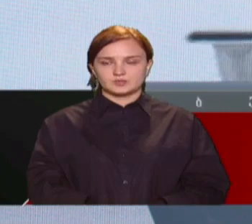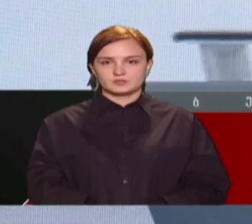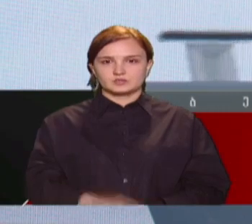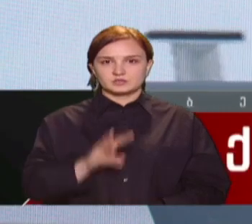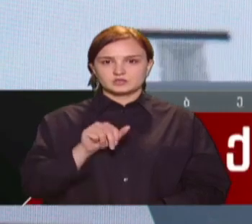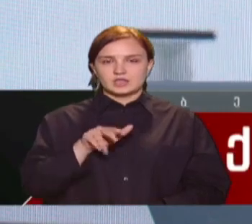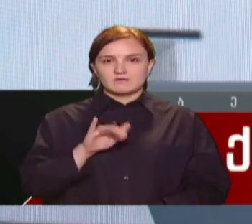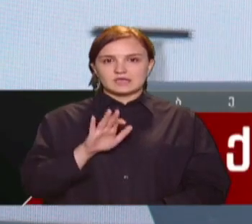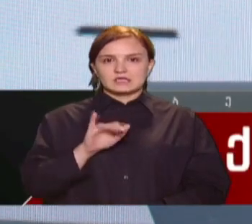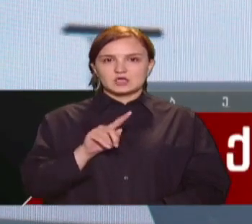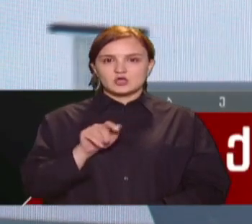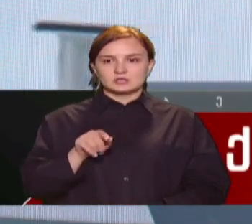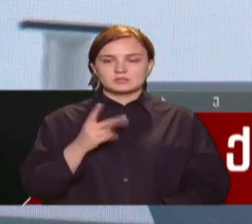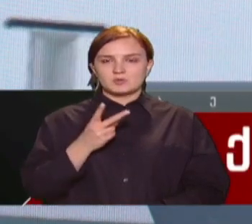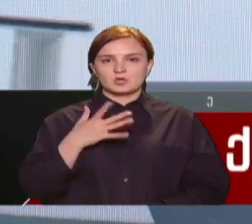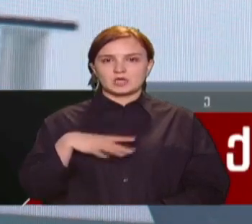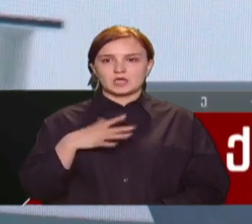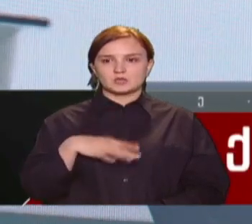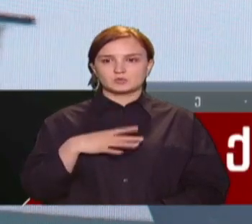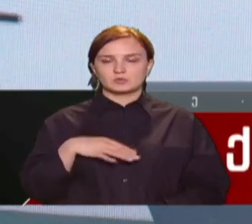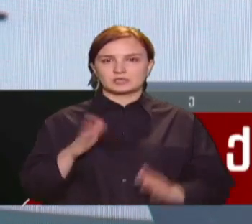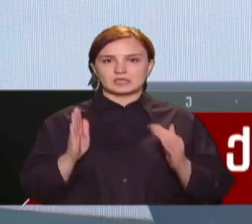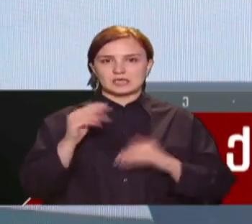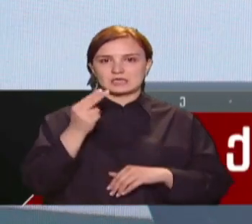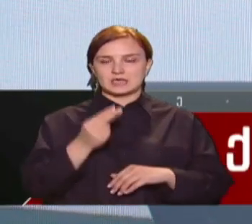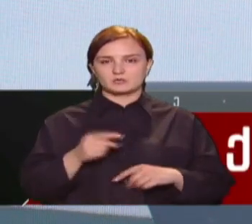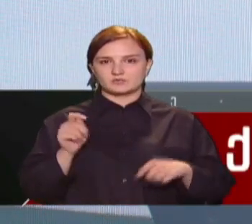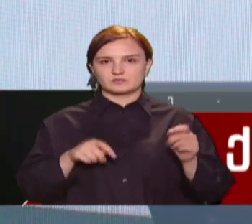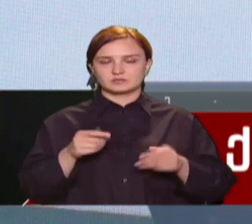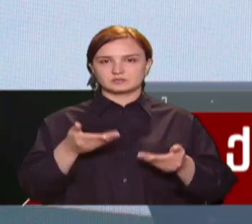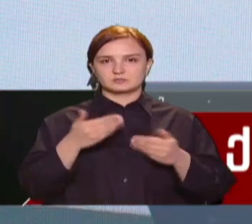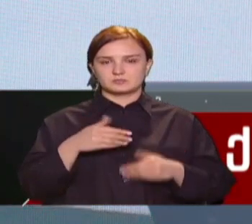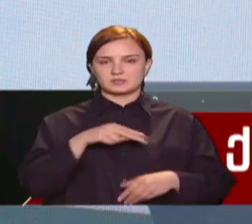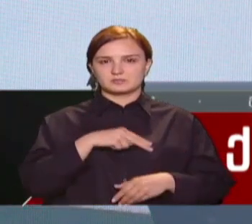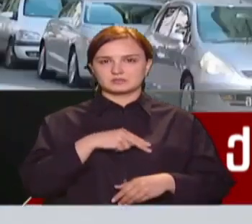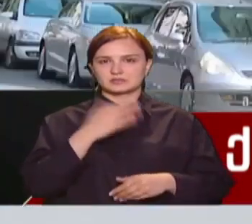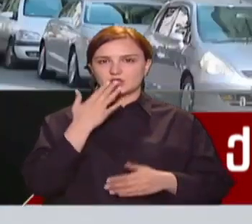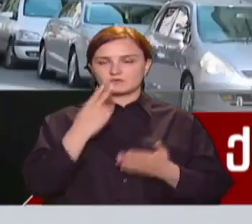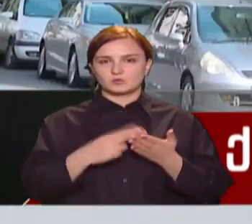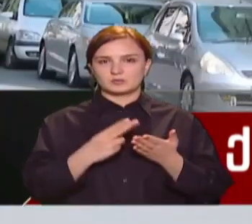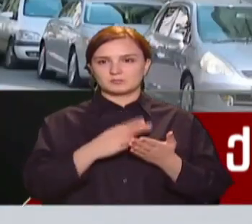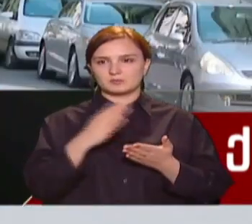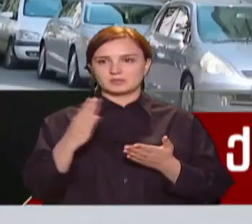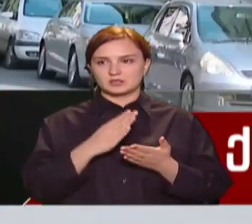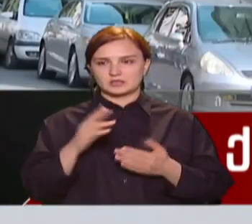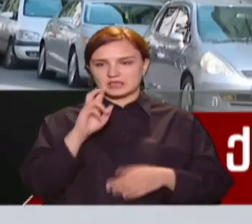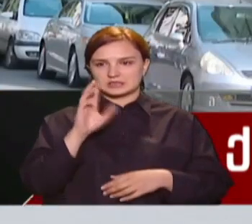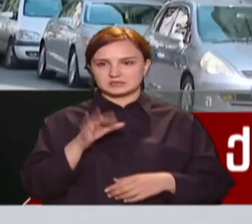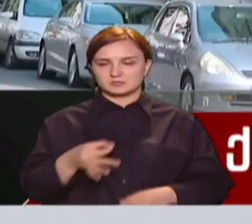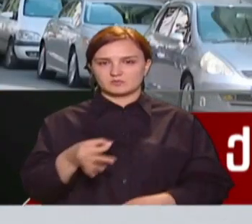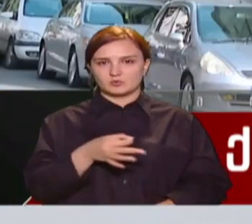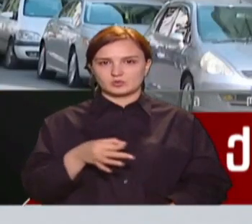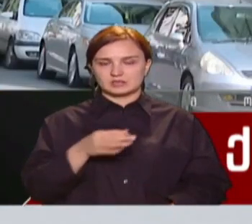შალვა ქიქოძის სახელობის რიგით მეორე ქართული კარიკატურის ფესტივალს მასპინძლობს პარლამენტის ეროვნული ბიბლიოთეკა, ფესტივალი, არასამთავრობო